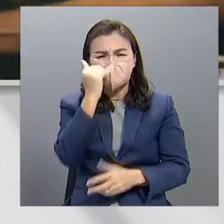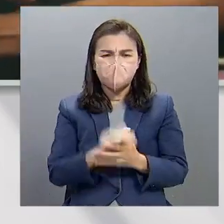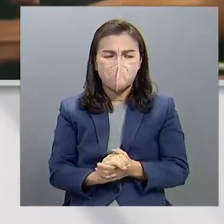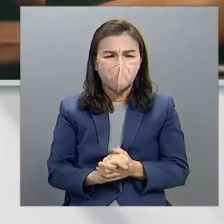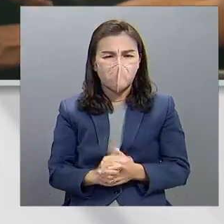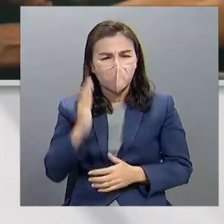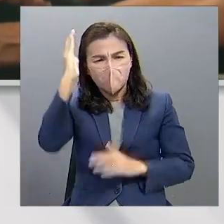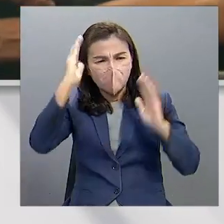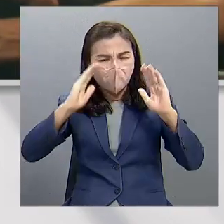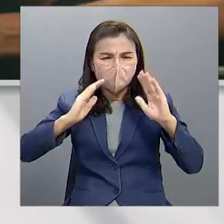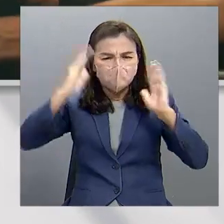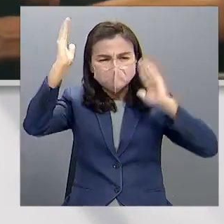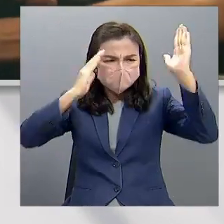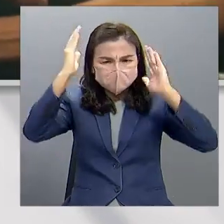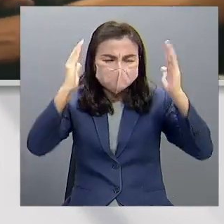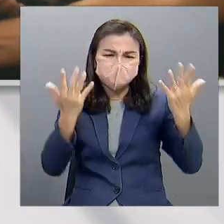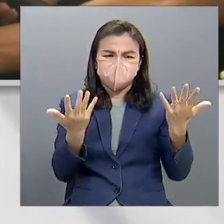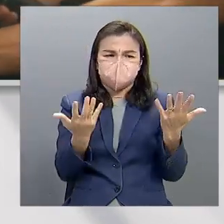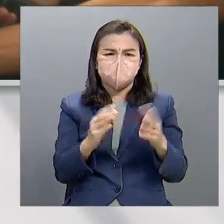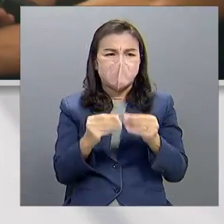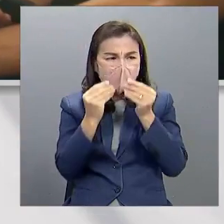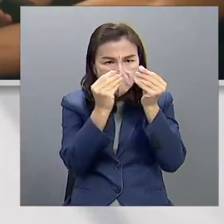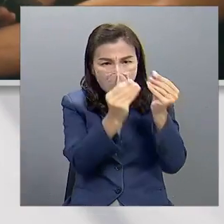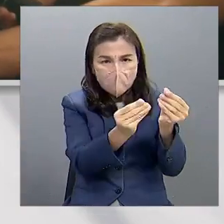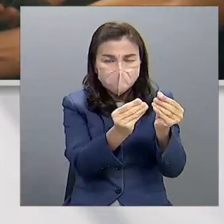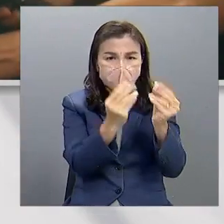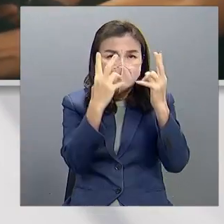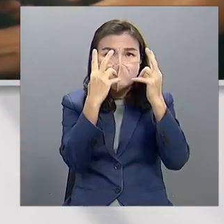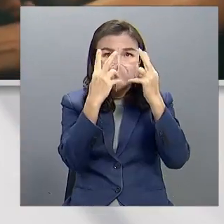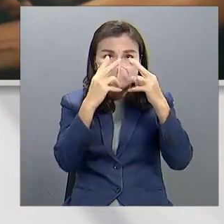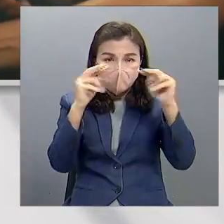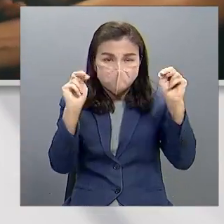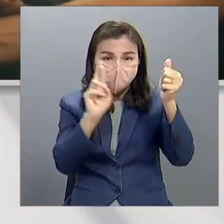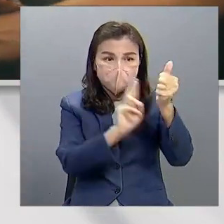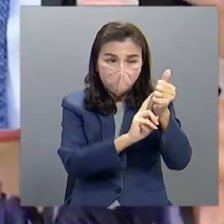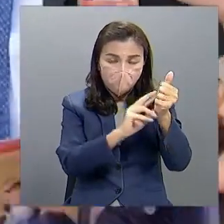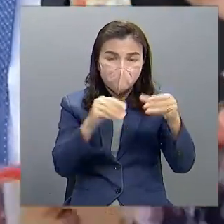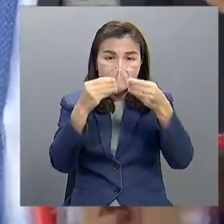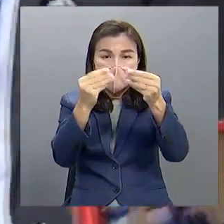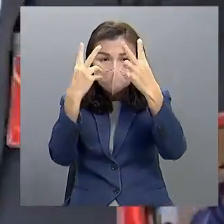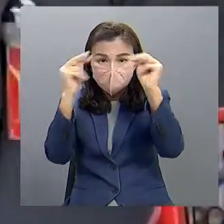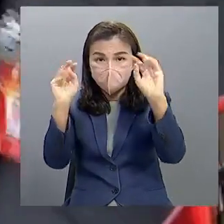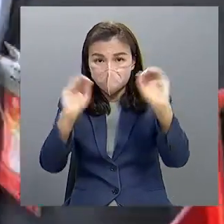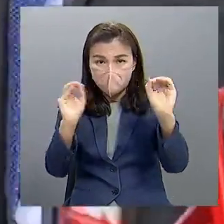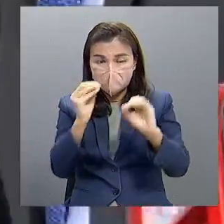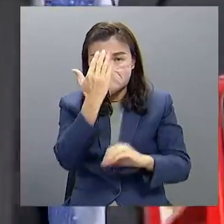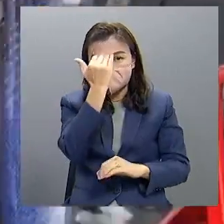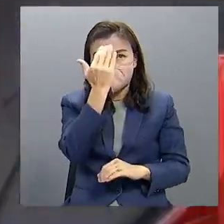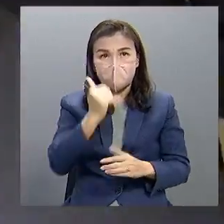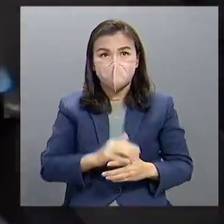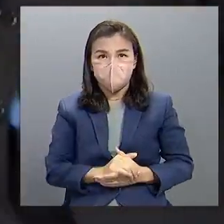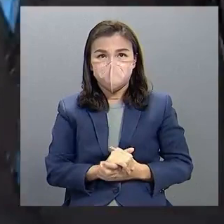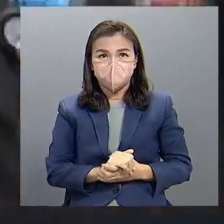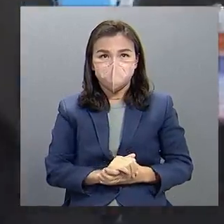ติอภิปรายไม่ไว้วางใจให้พลเอกประวิตรแต่ไม่ให้พลเอกประยุทธ์ค่ะ ท่าทีของถามนิดนึงท่า